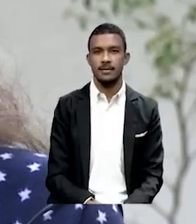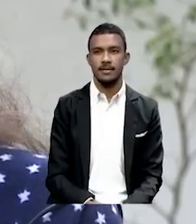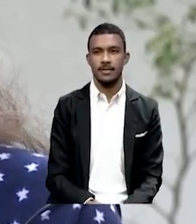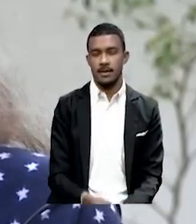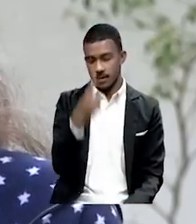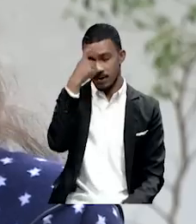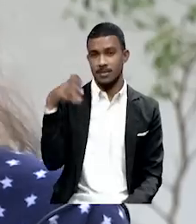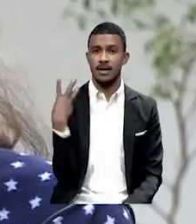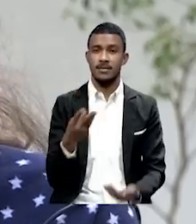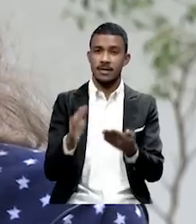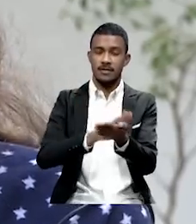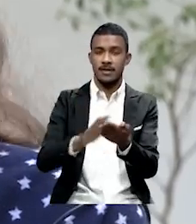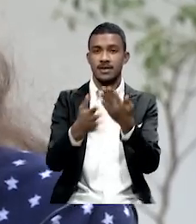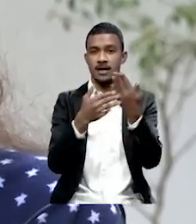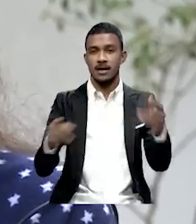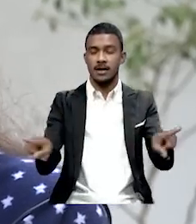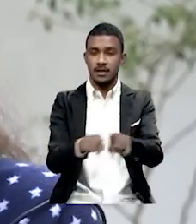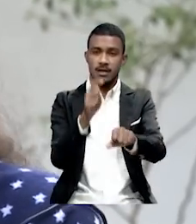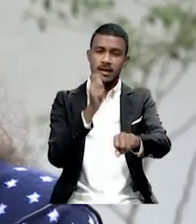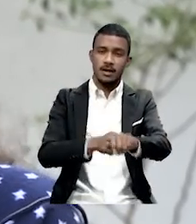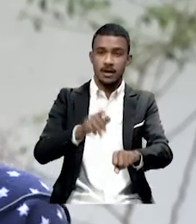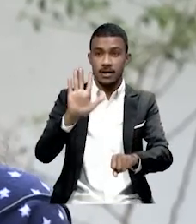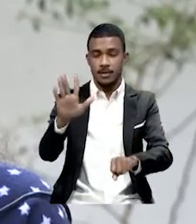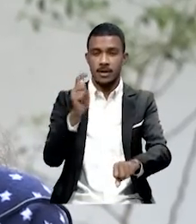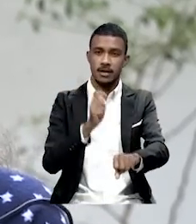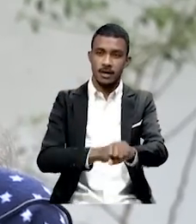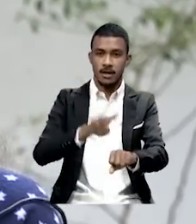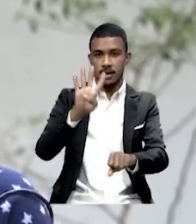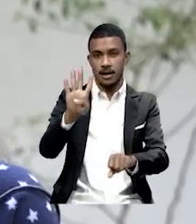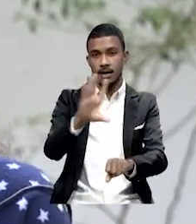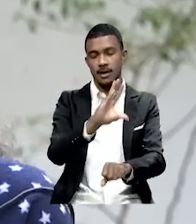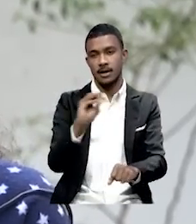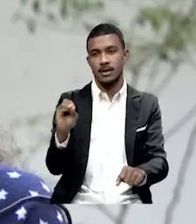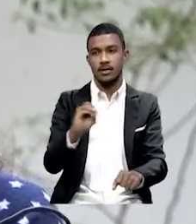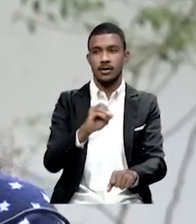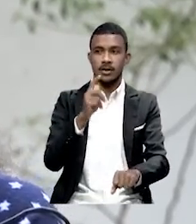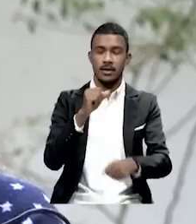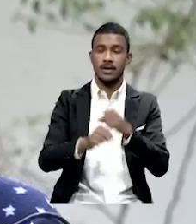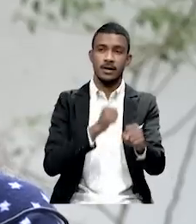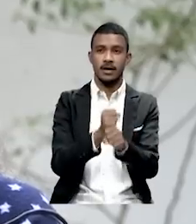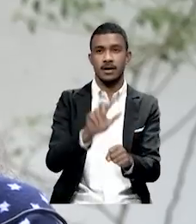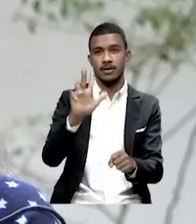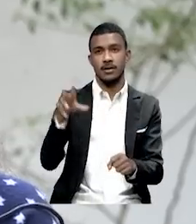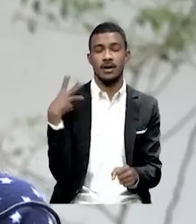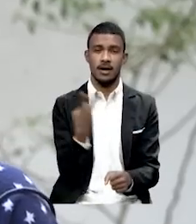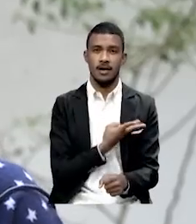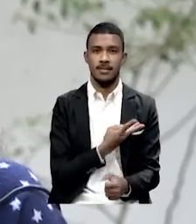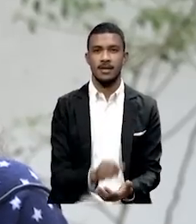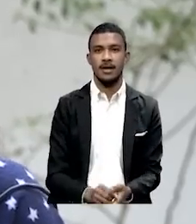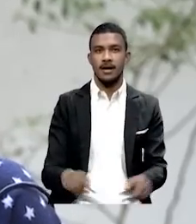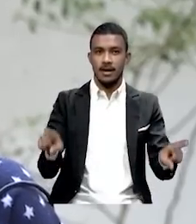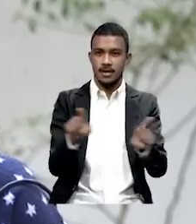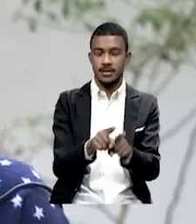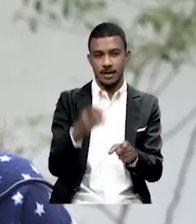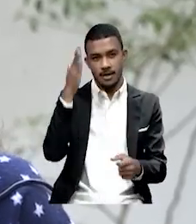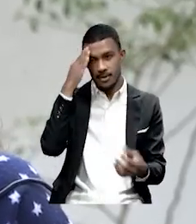tamam pasiran ni kada bes dan rumah tok tina lima dan rumah tok tina harde dan rumah tok tina tolu de amla asa anu